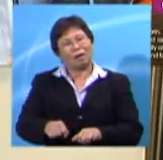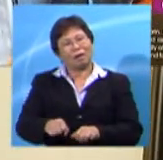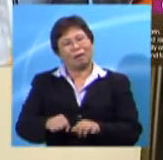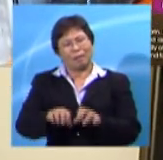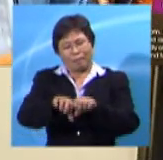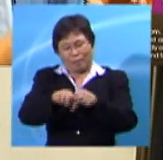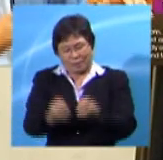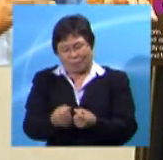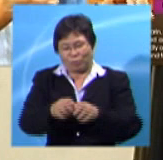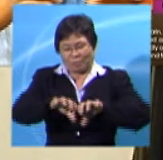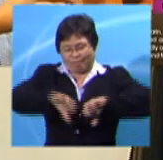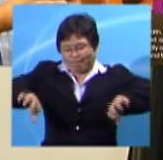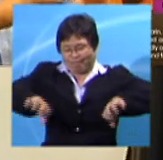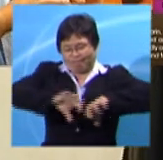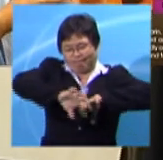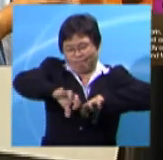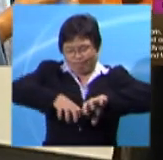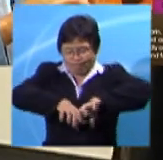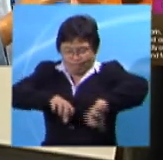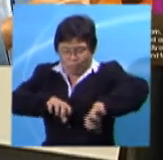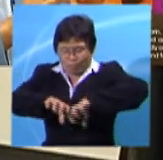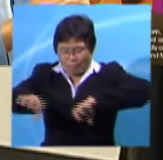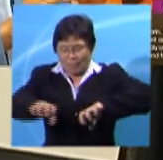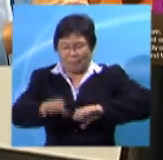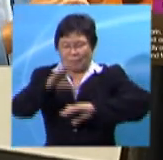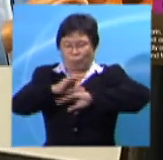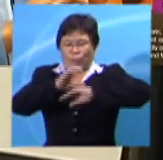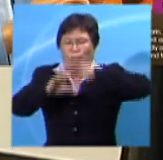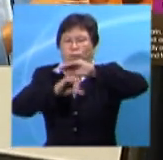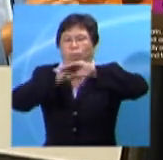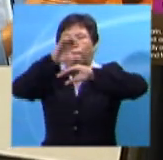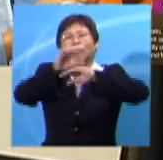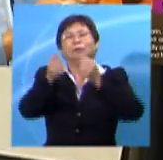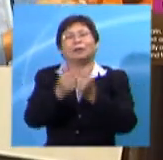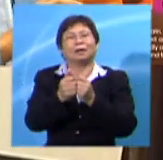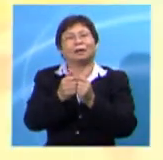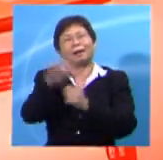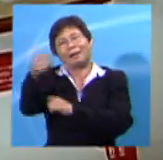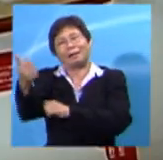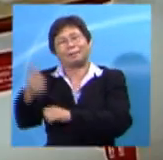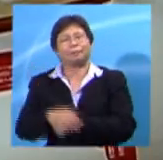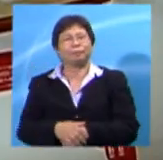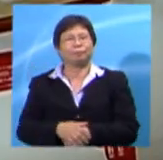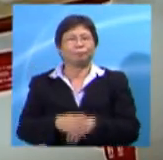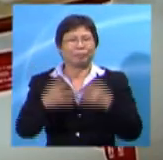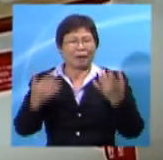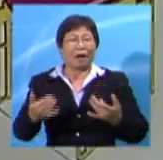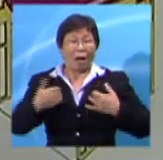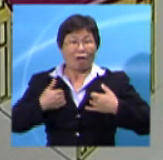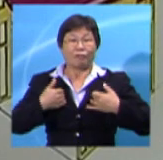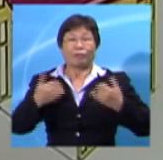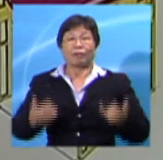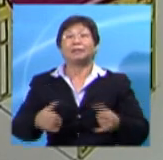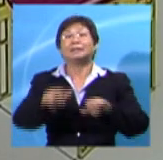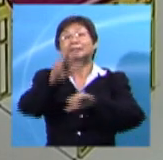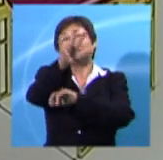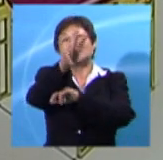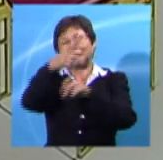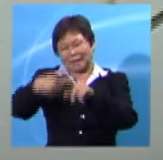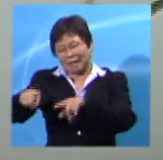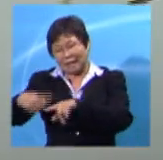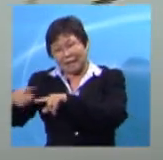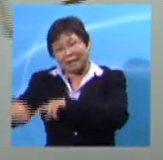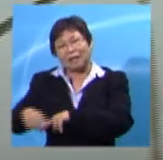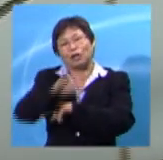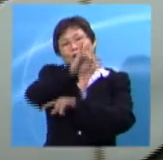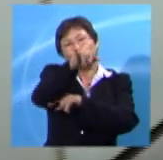dipecahkan dan Dikan dengan berapa unit yang lain setakat ini terdapat tiga variasi J